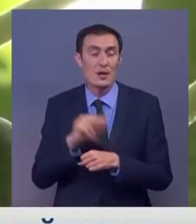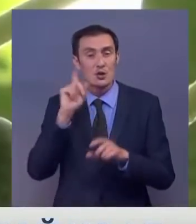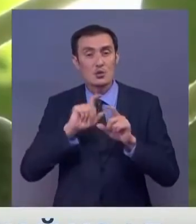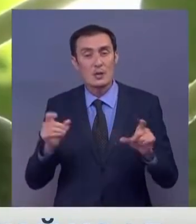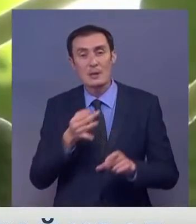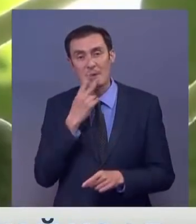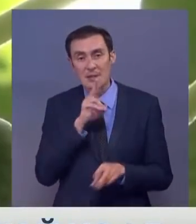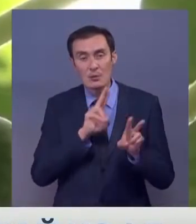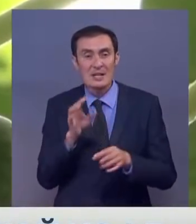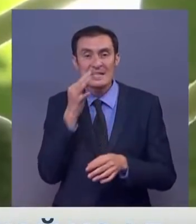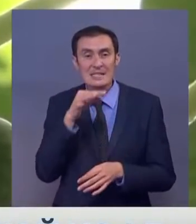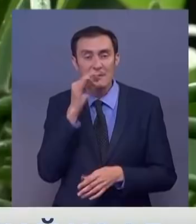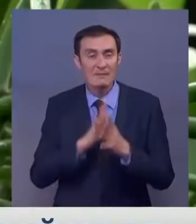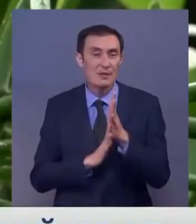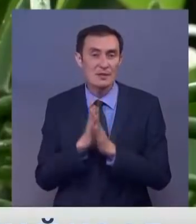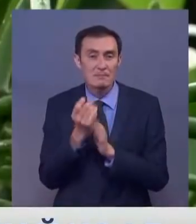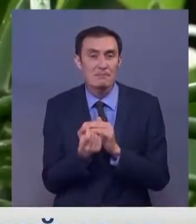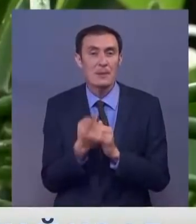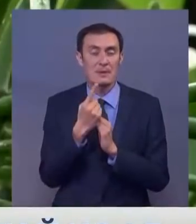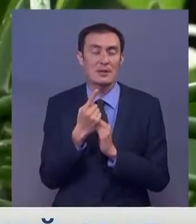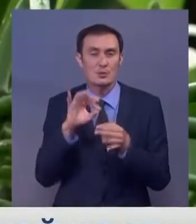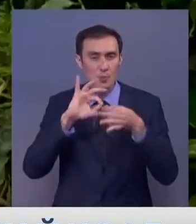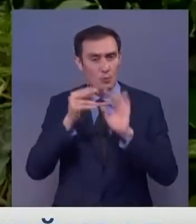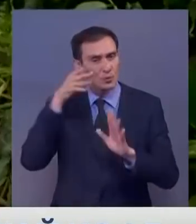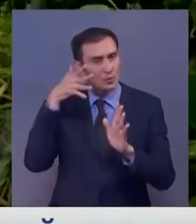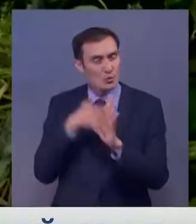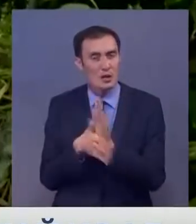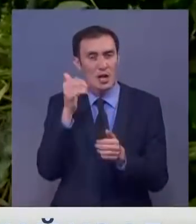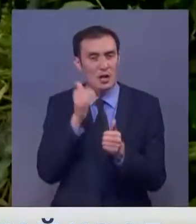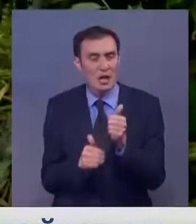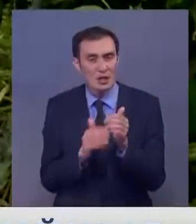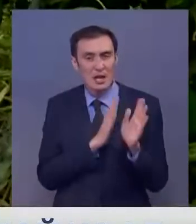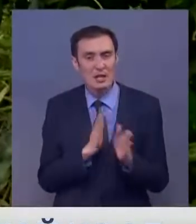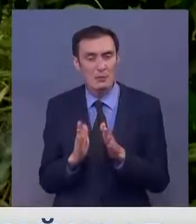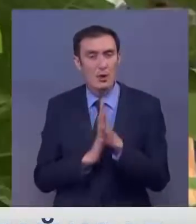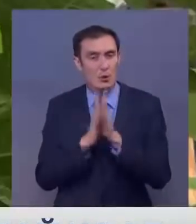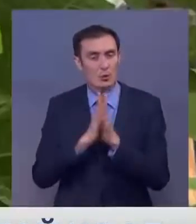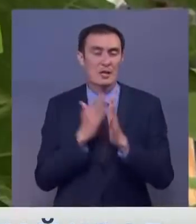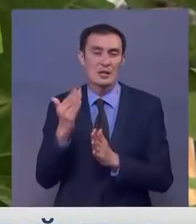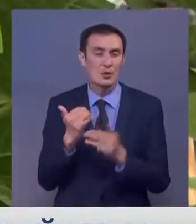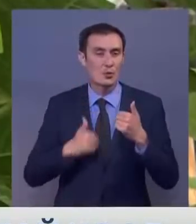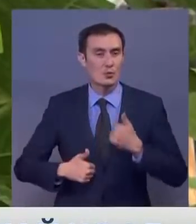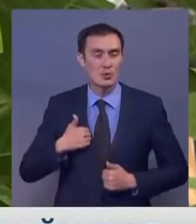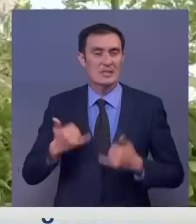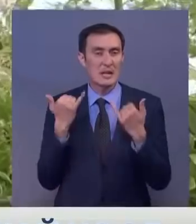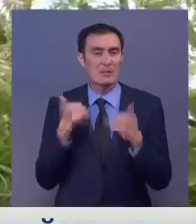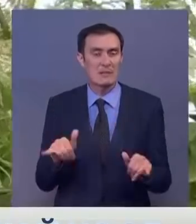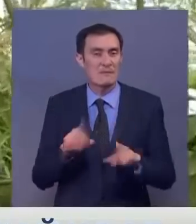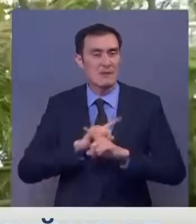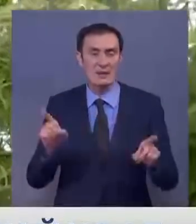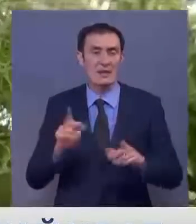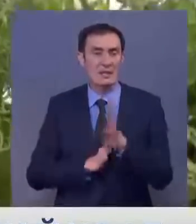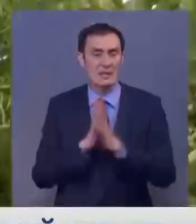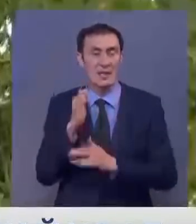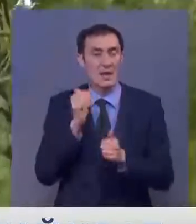нравится наблюдать, как из семян вырастают побеги. Потом скрупулезно изучают каждый этап роста. Их гордость – необыкновенные растения. Каждый год